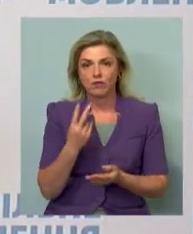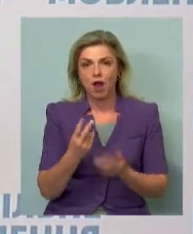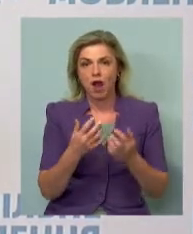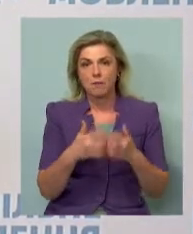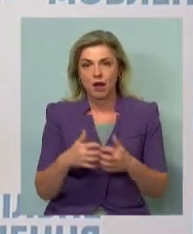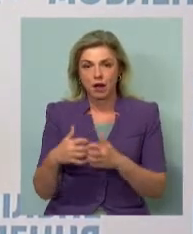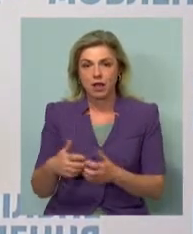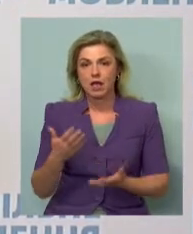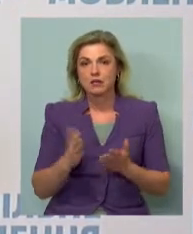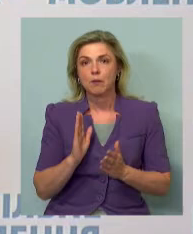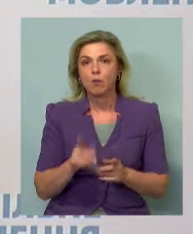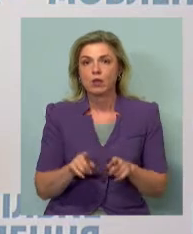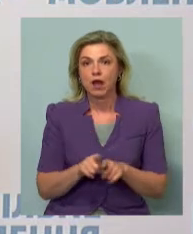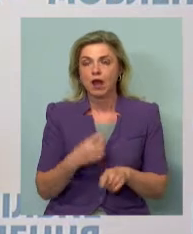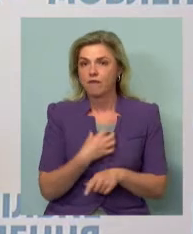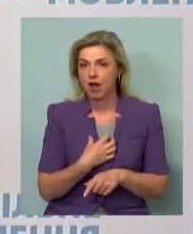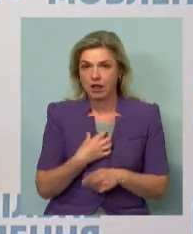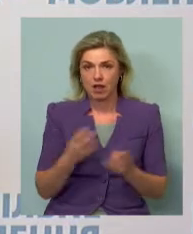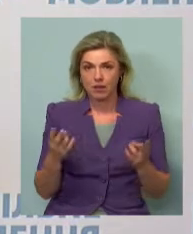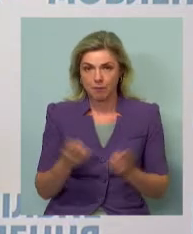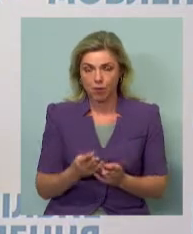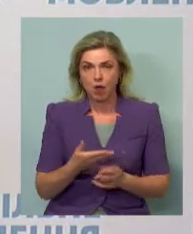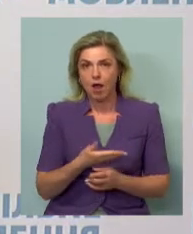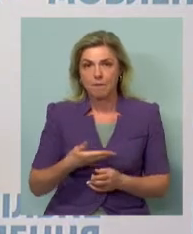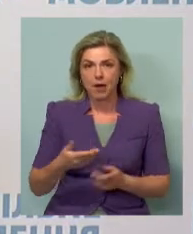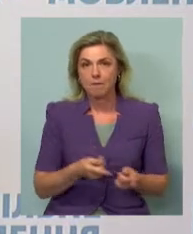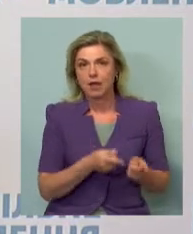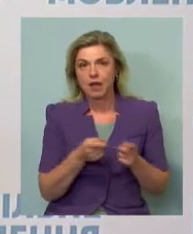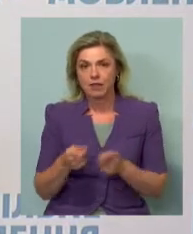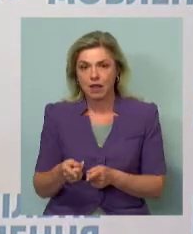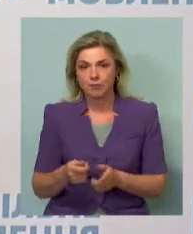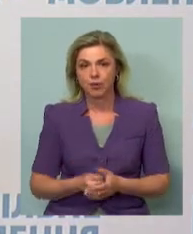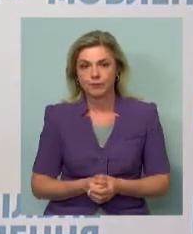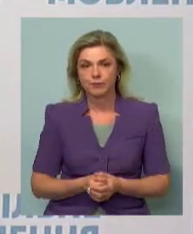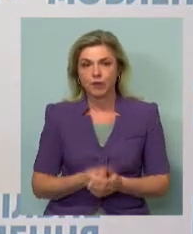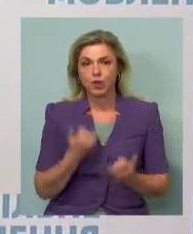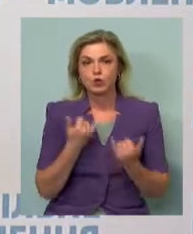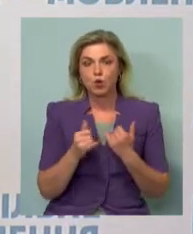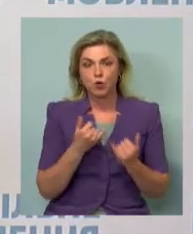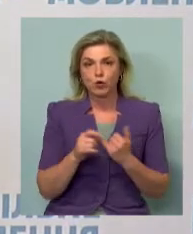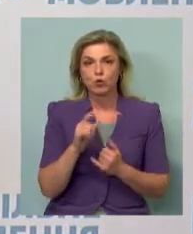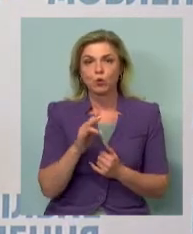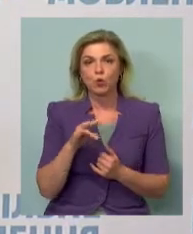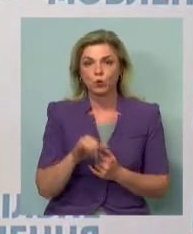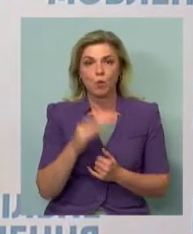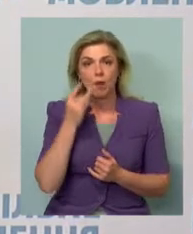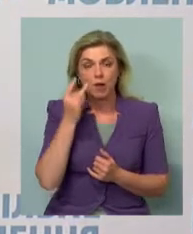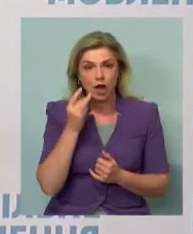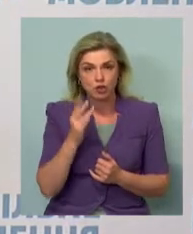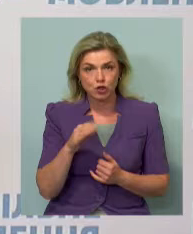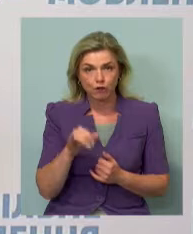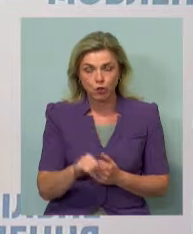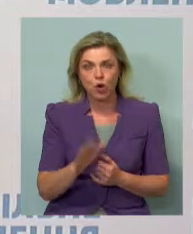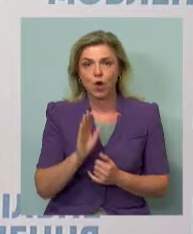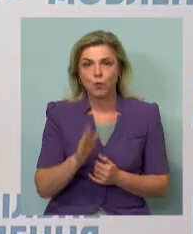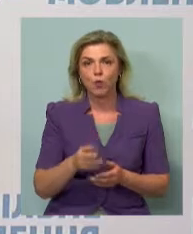така нагальна необхідність, і ми перейдемо, якщо з жовтої зони в помаранчеву, тоді знову будуть